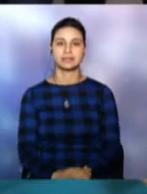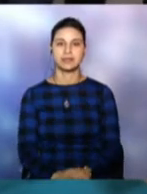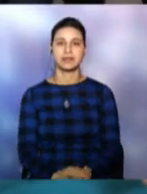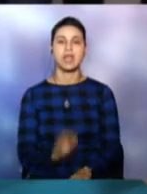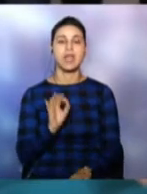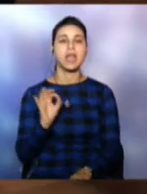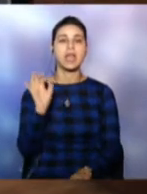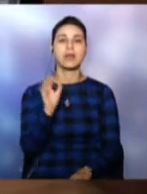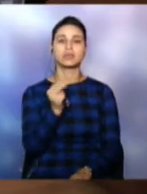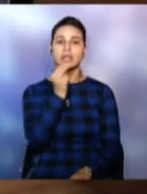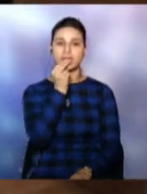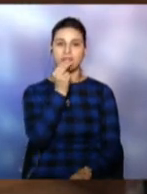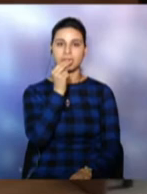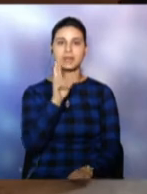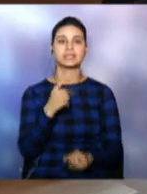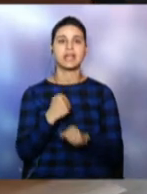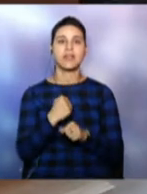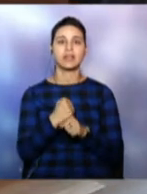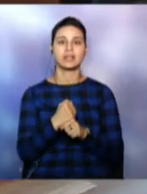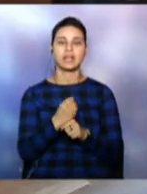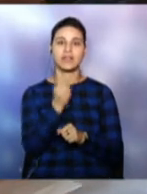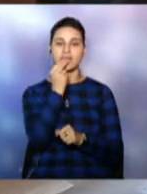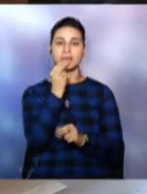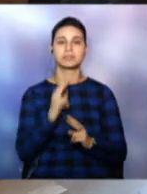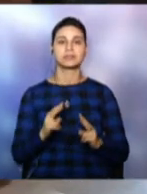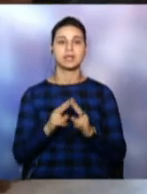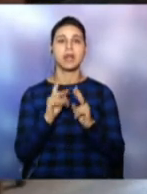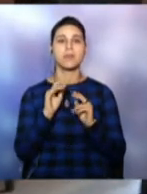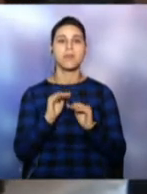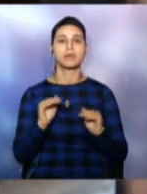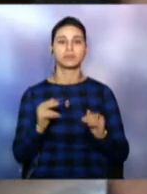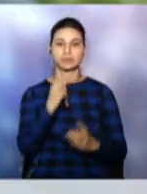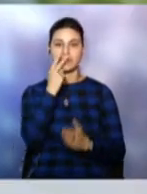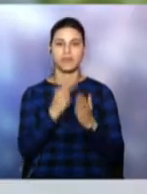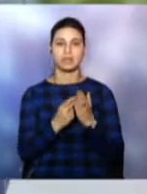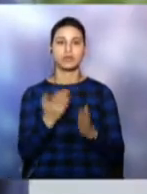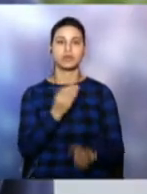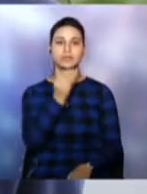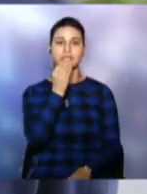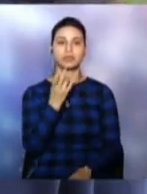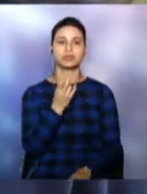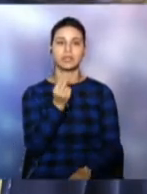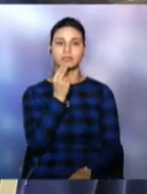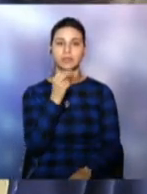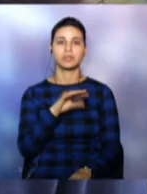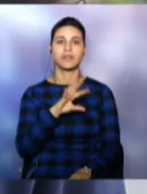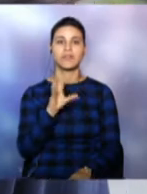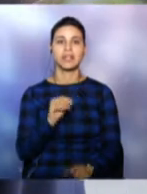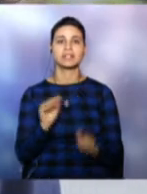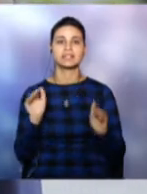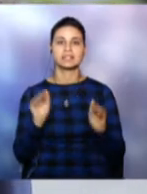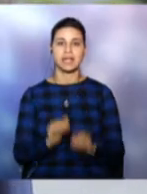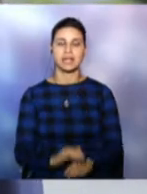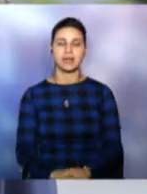ეხებოდა კოებას, გავაკეთეთ კვების პირამიდა და ბავშვებს ვანახეთ თუ რომელი საჭმელი უნდა ვჭამოთ ყველაზე